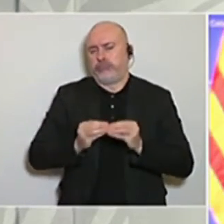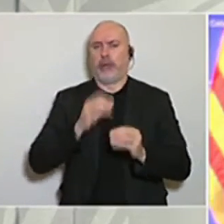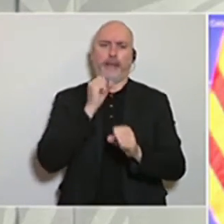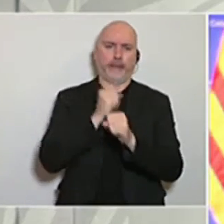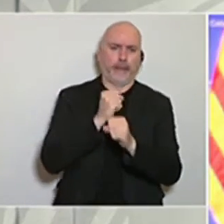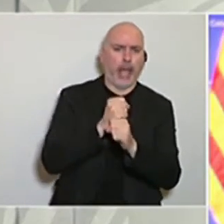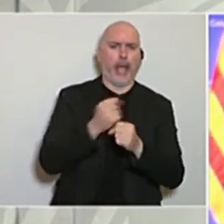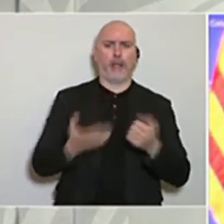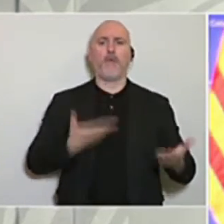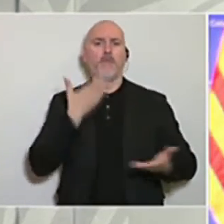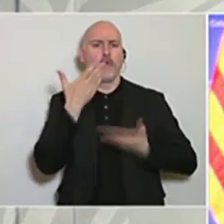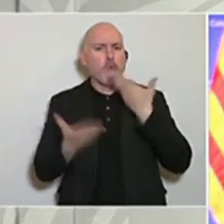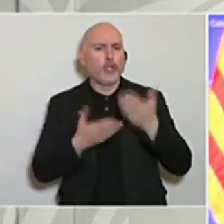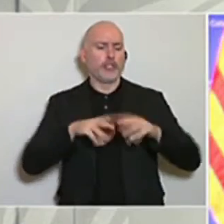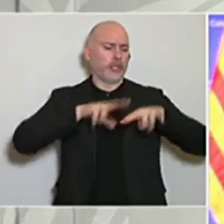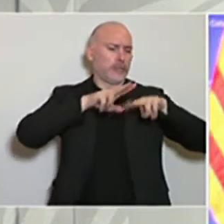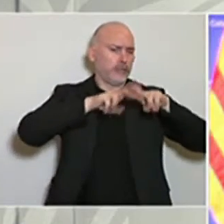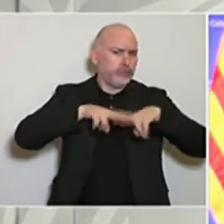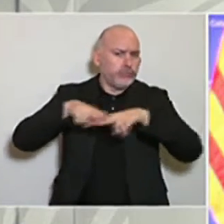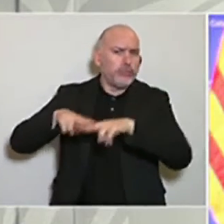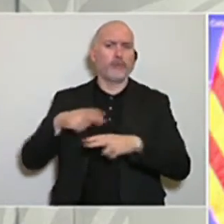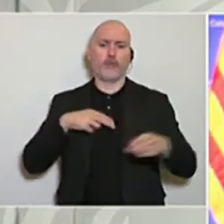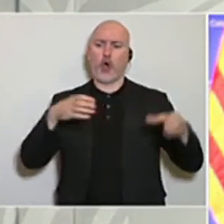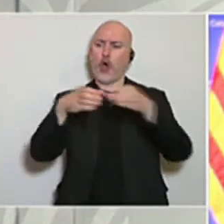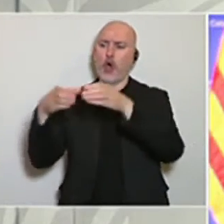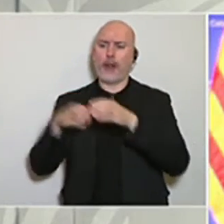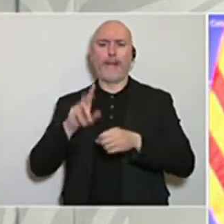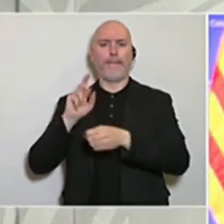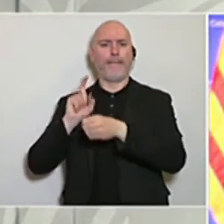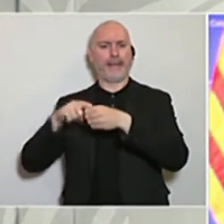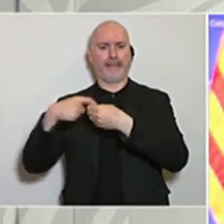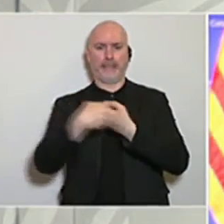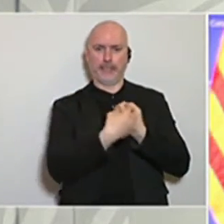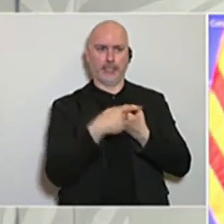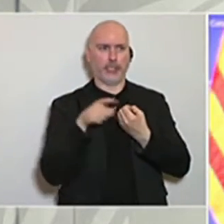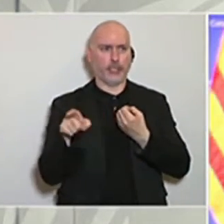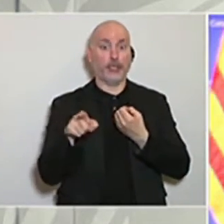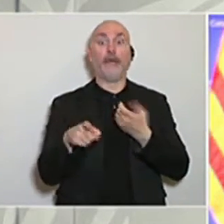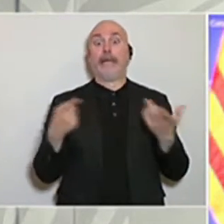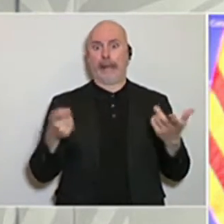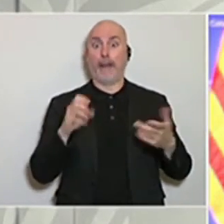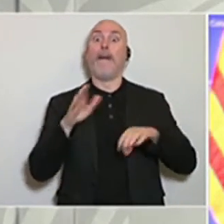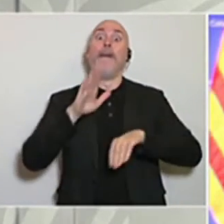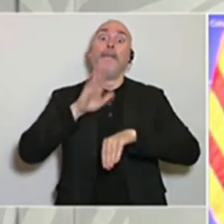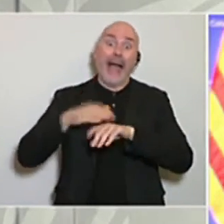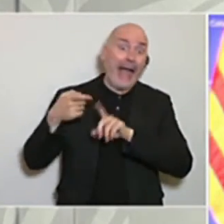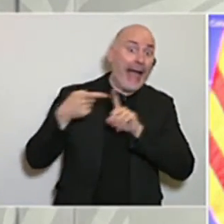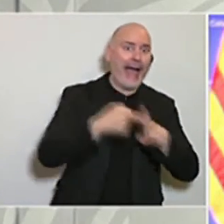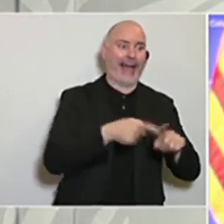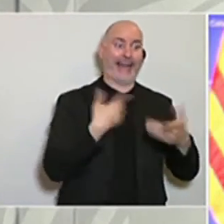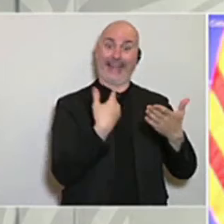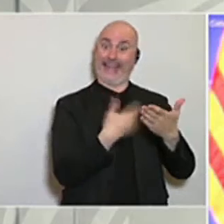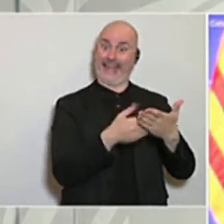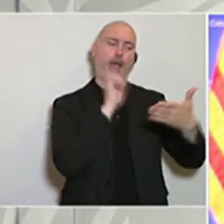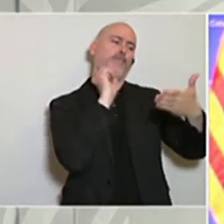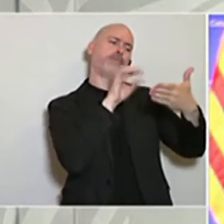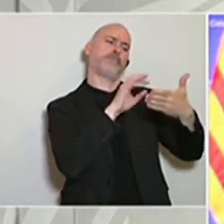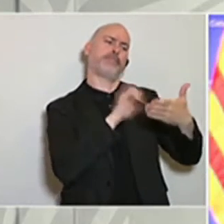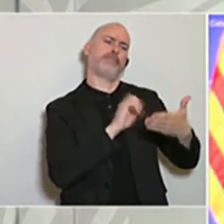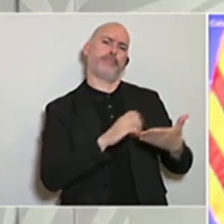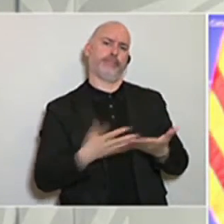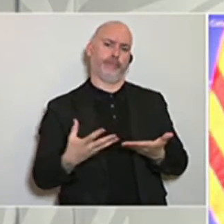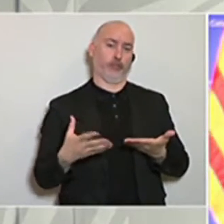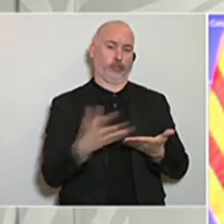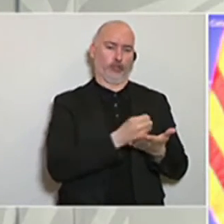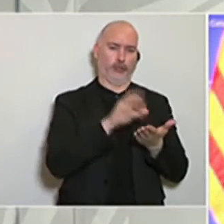diferents propostes i els diferents òrgans de participació que han de nodrir aquesta Coreco, aquesta